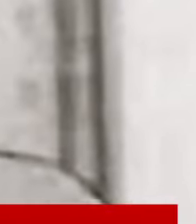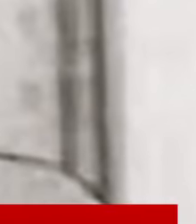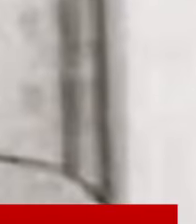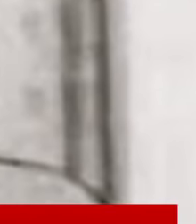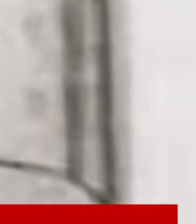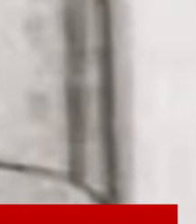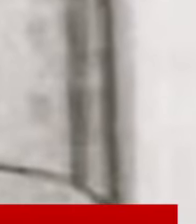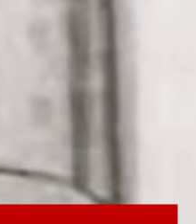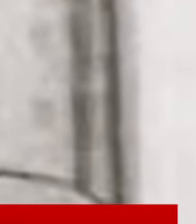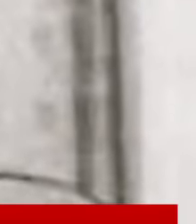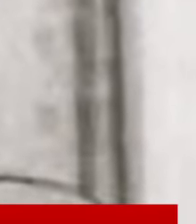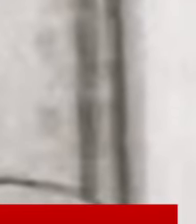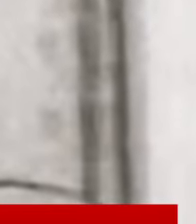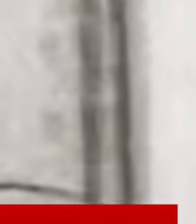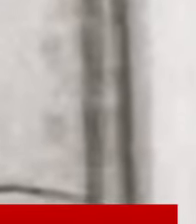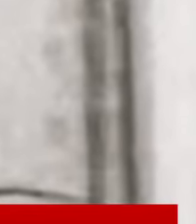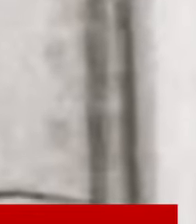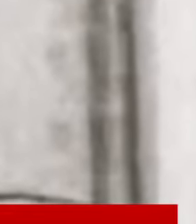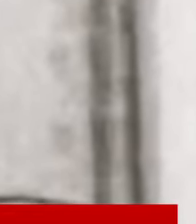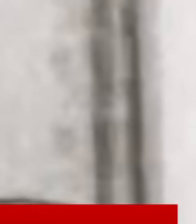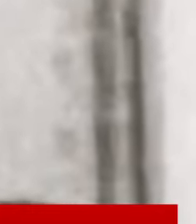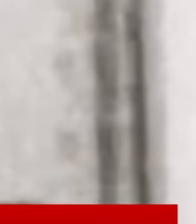güzel senden daha